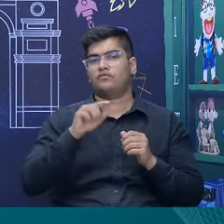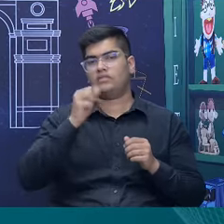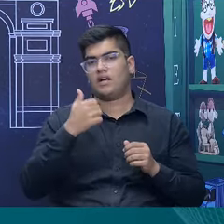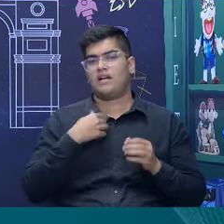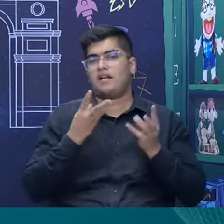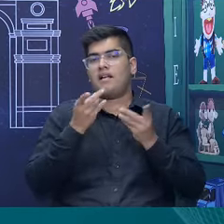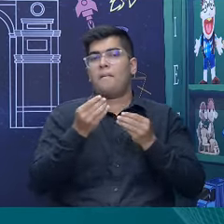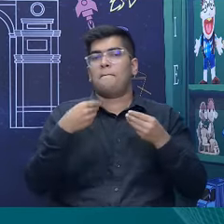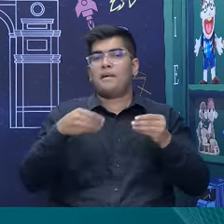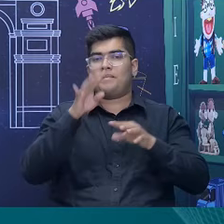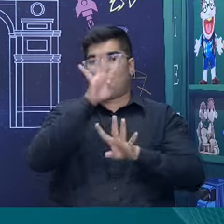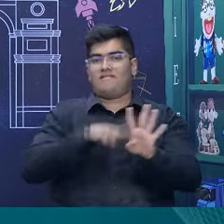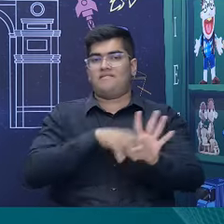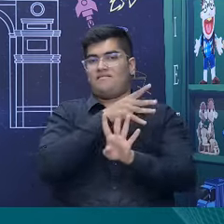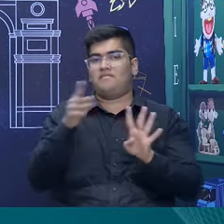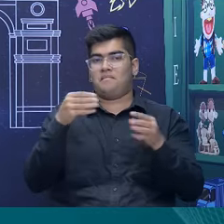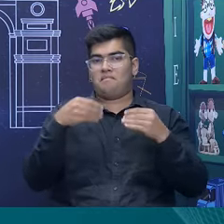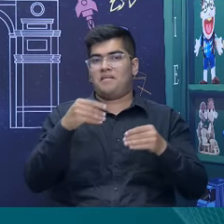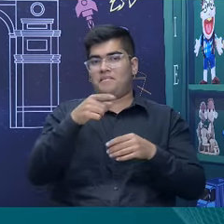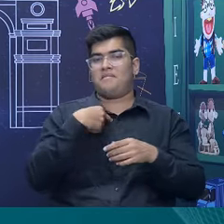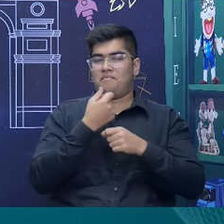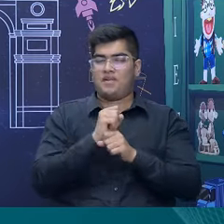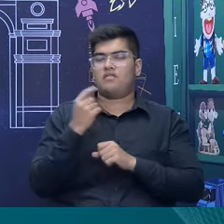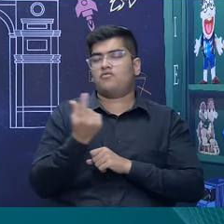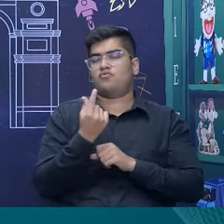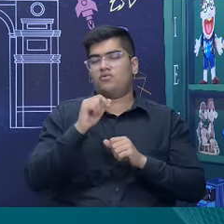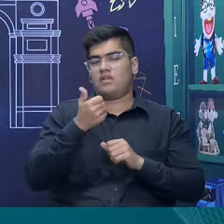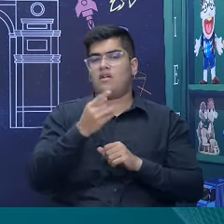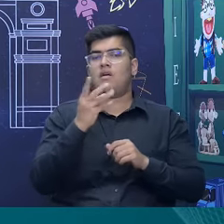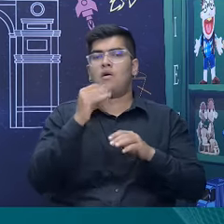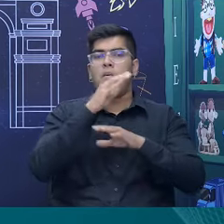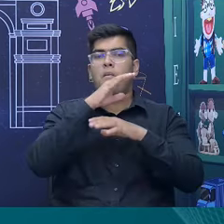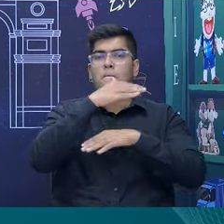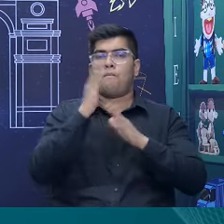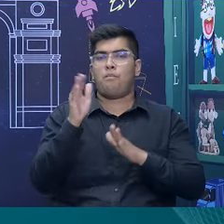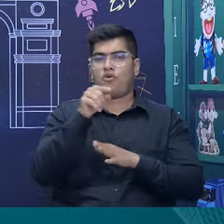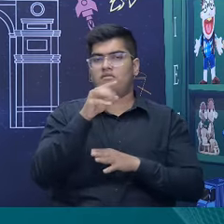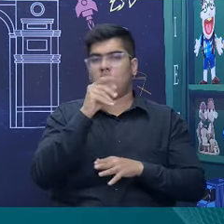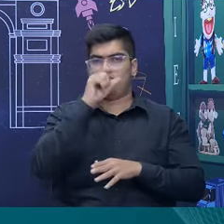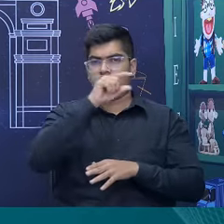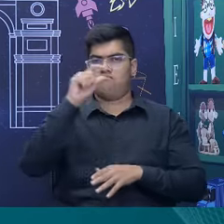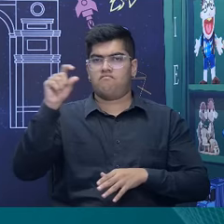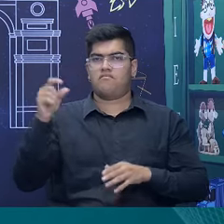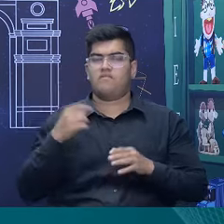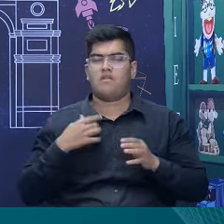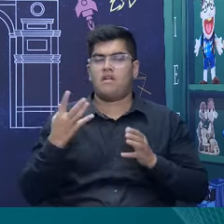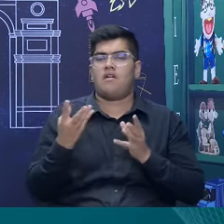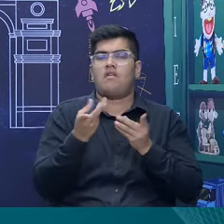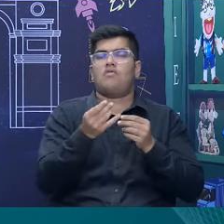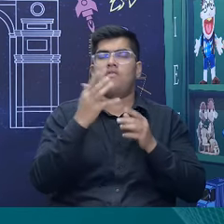इस ग्रिड पेपर की मदद से जान सकते हैं आप डब्बे गिन के देखिएगा कागज गट्टा जो है आप उसको